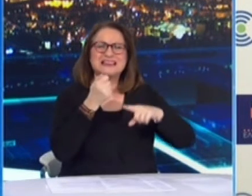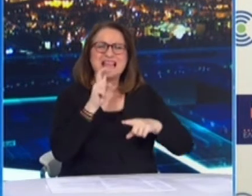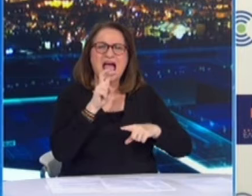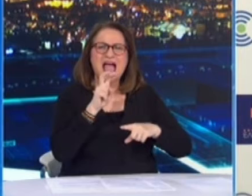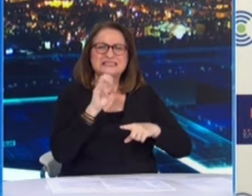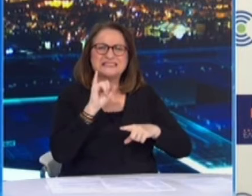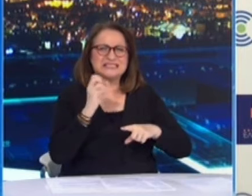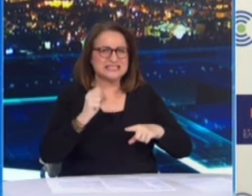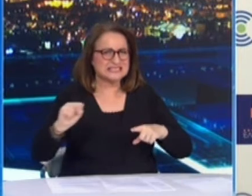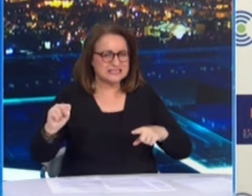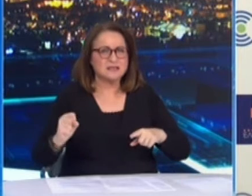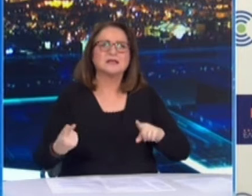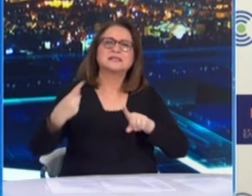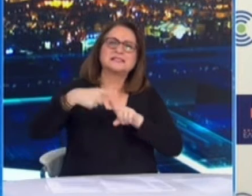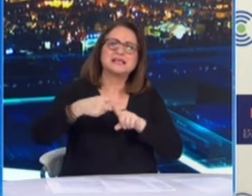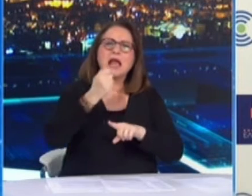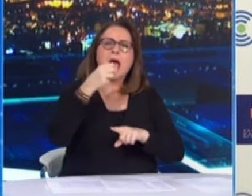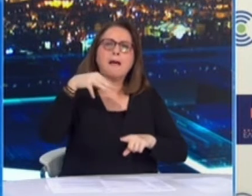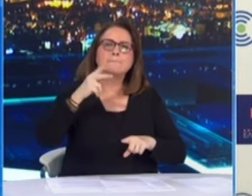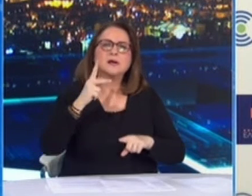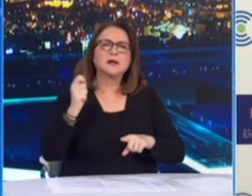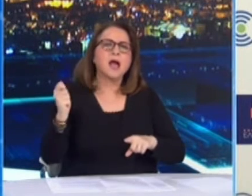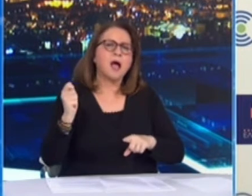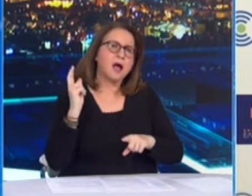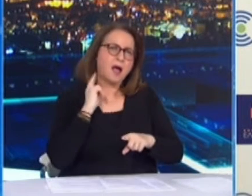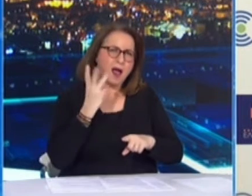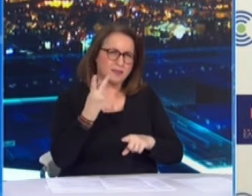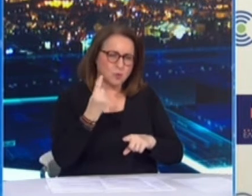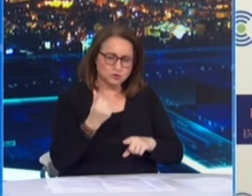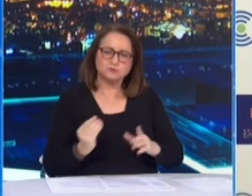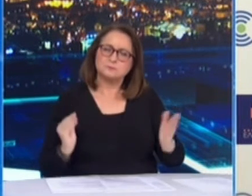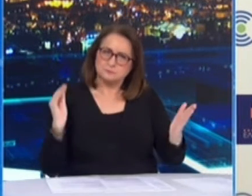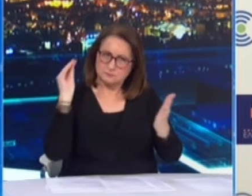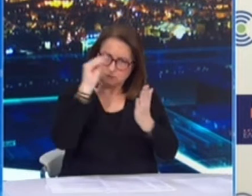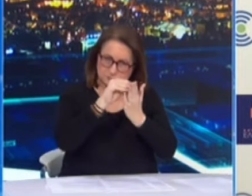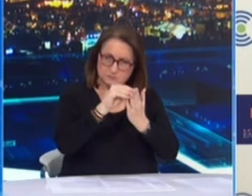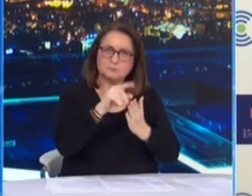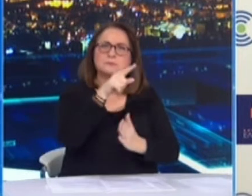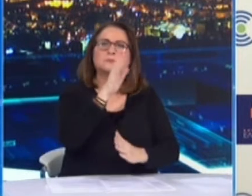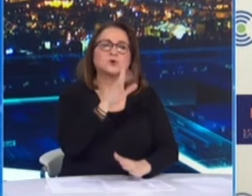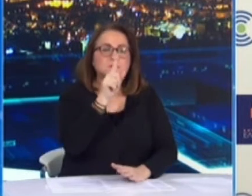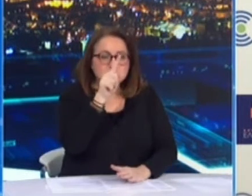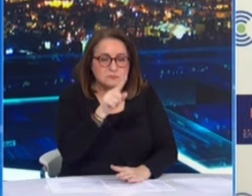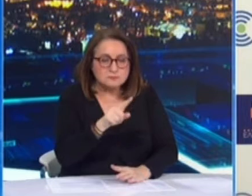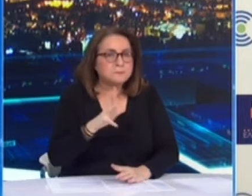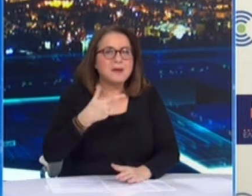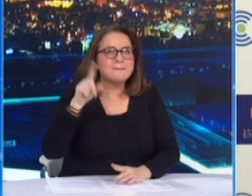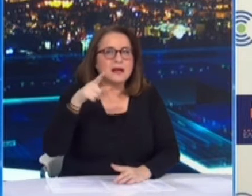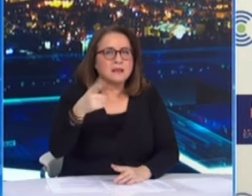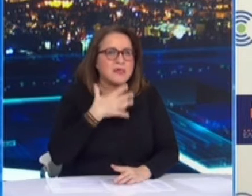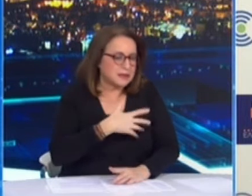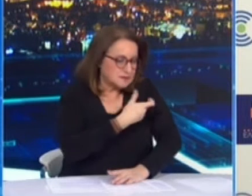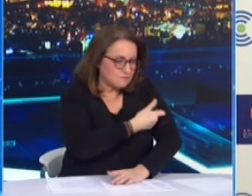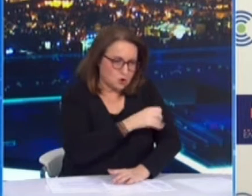των AMCA, μπορεί κανείς να μπει στην πλατφόρμα, να επιλέξει εμβολιαστικό κέντρο, να επιλέξει ημέρα,